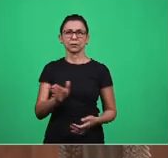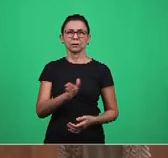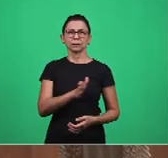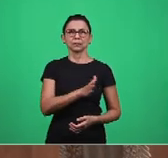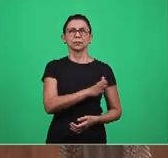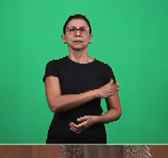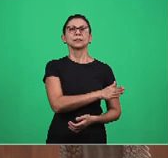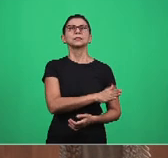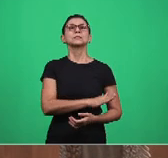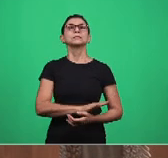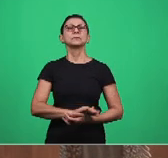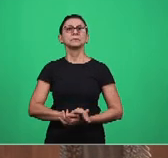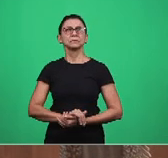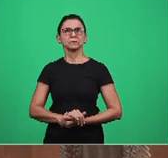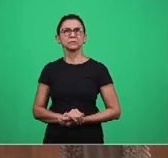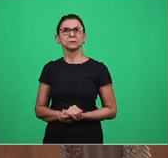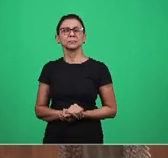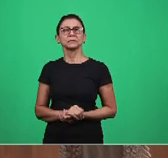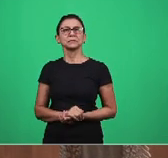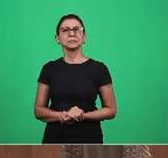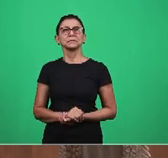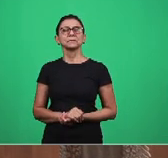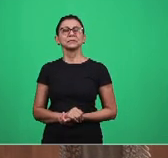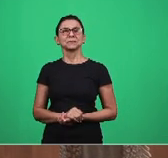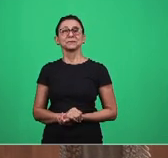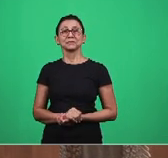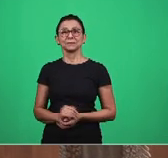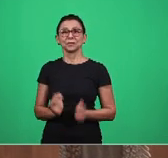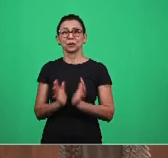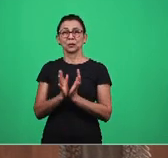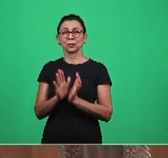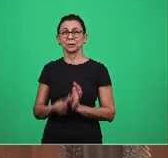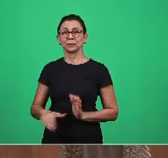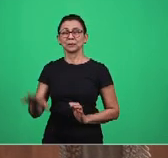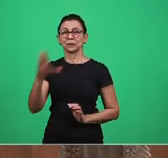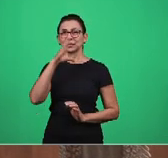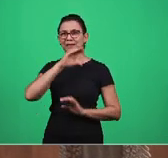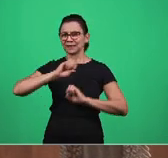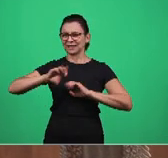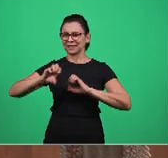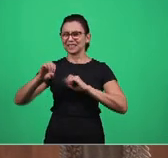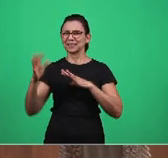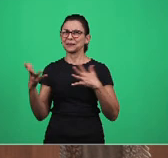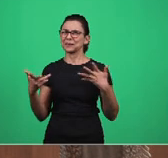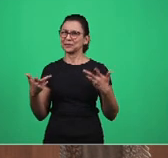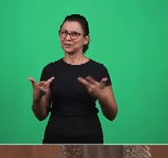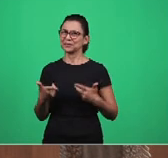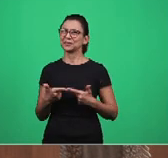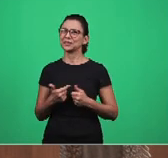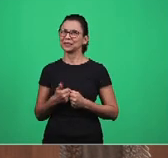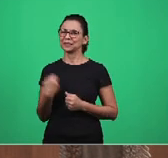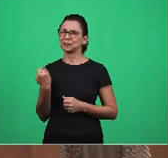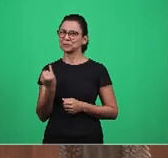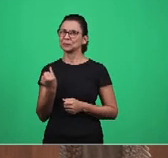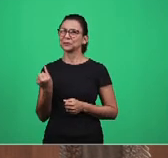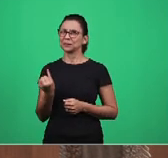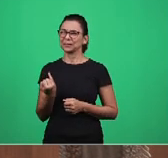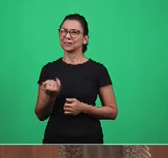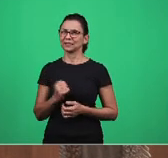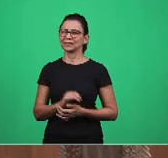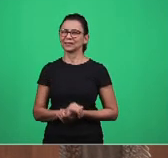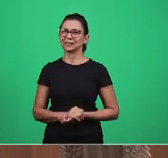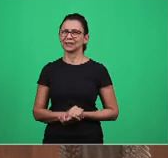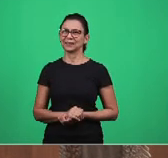Gloire à Jésus par l'enseignement pour nos enfants intermédiaires et adolescents et l'importance que ces frères et